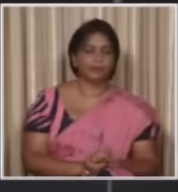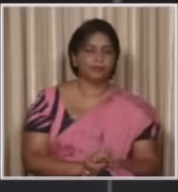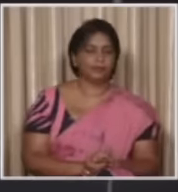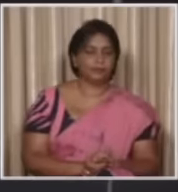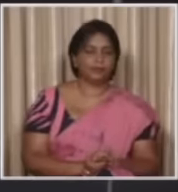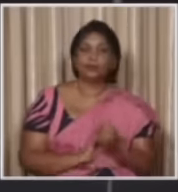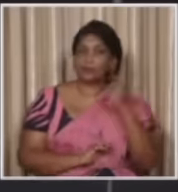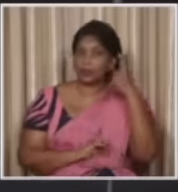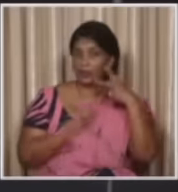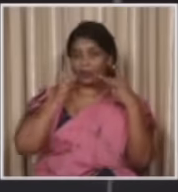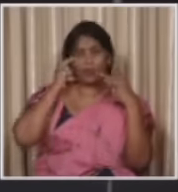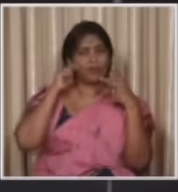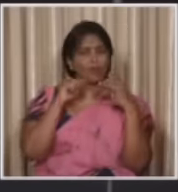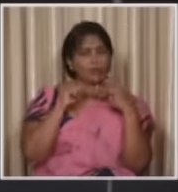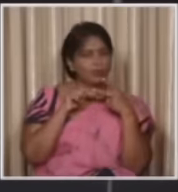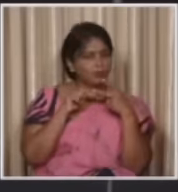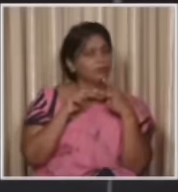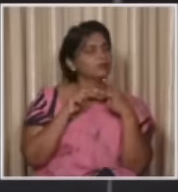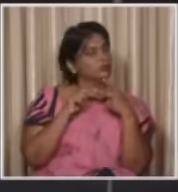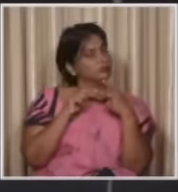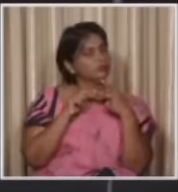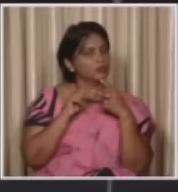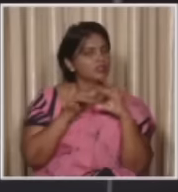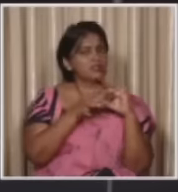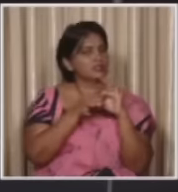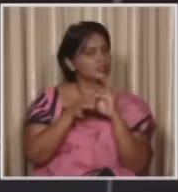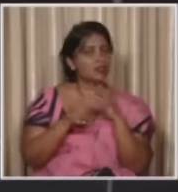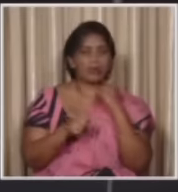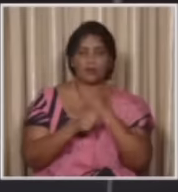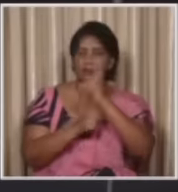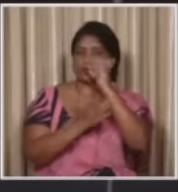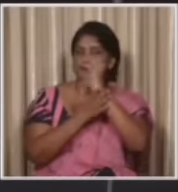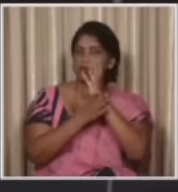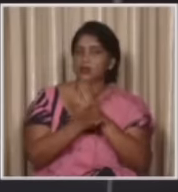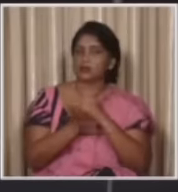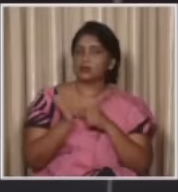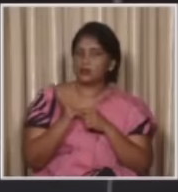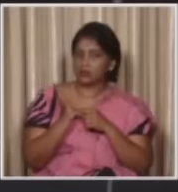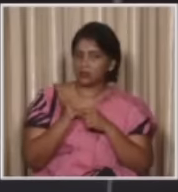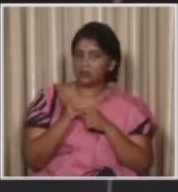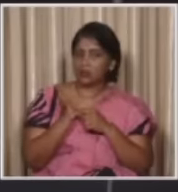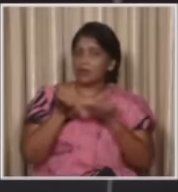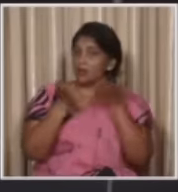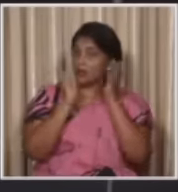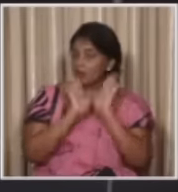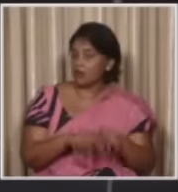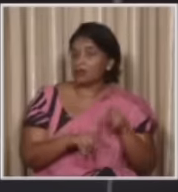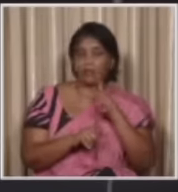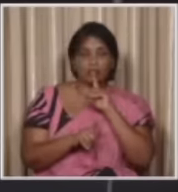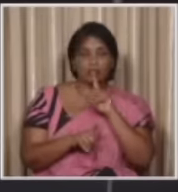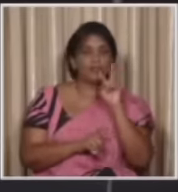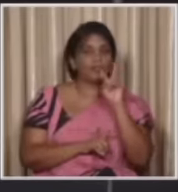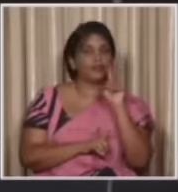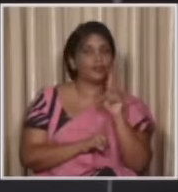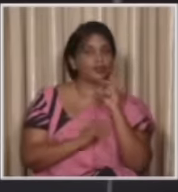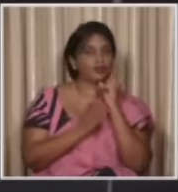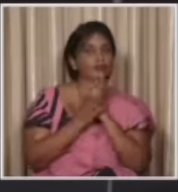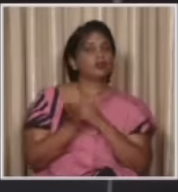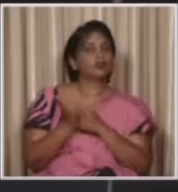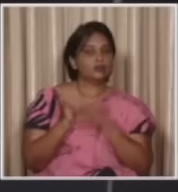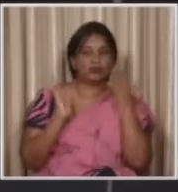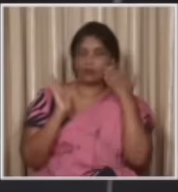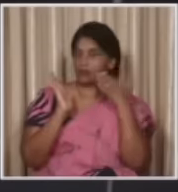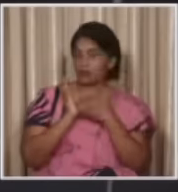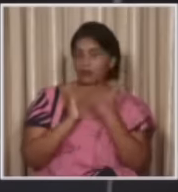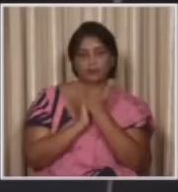සම්බන්ධයෙන් දැන් මේ දෙවෙනි කාරණේ ගැටක සම්බන්ධ වෙලා තින්නේ අපේ ආන්ක ව්‍යවස්ථාවේ අවසාන වශයෙන් ගෙනාවු 21 වෙනි සංශෝධනයේ තිබෙන කරුණුත්